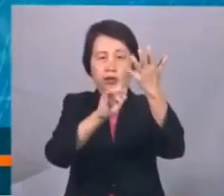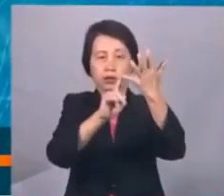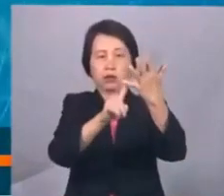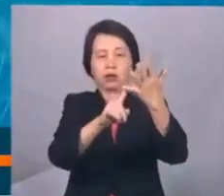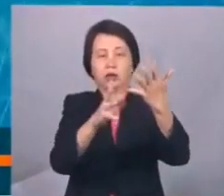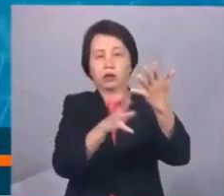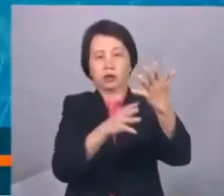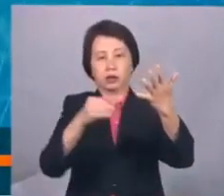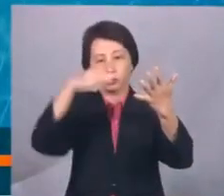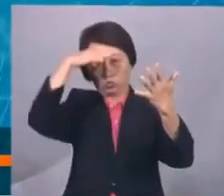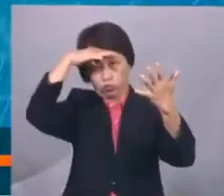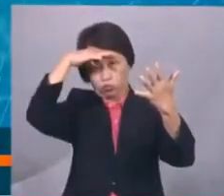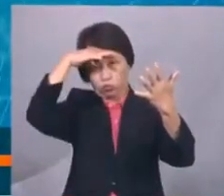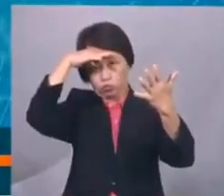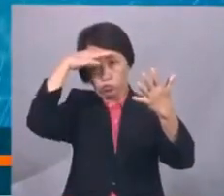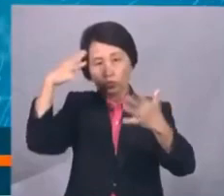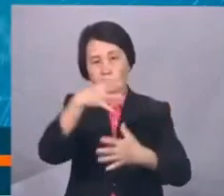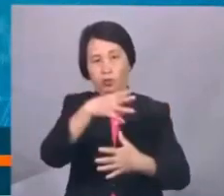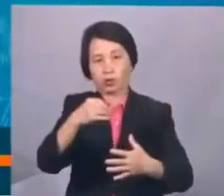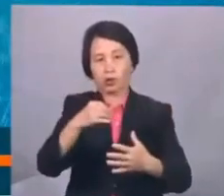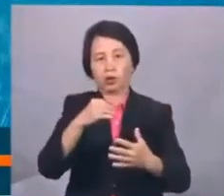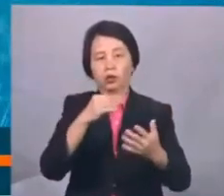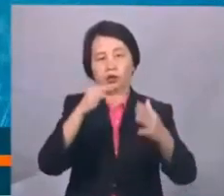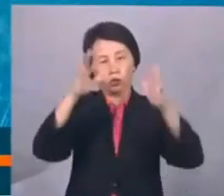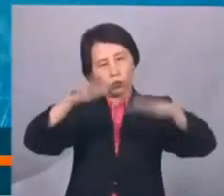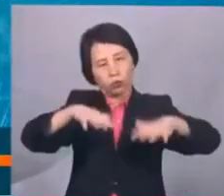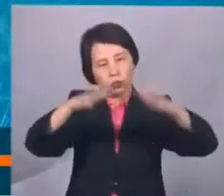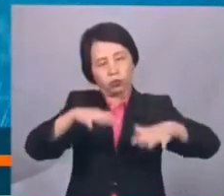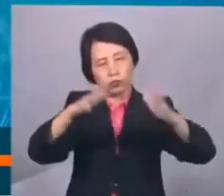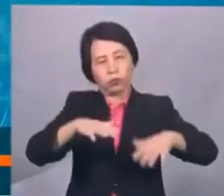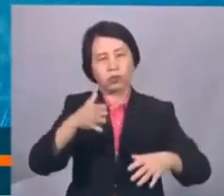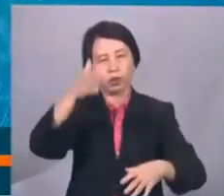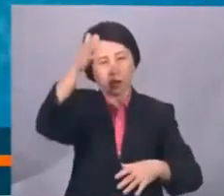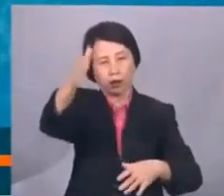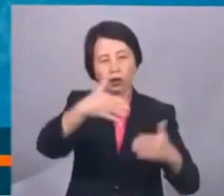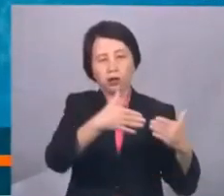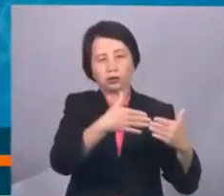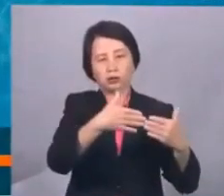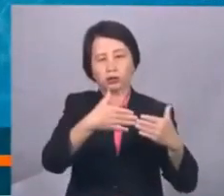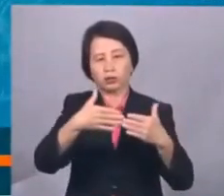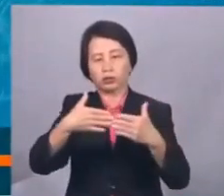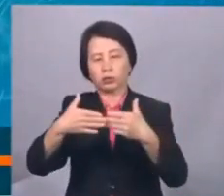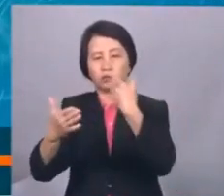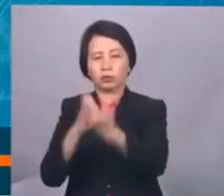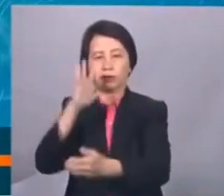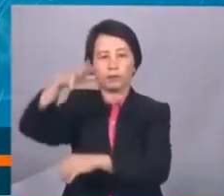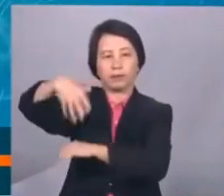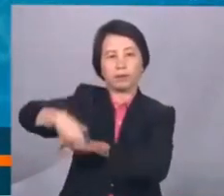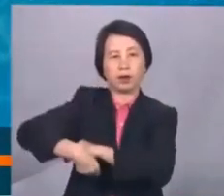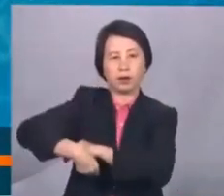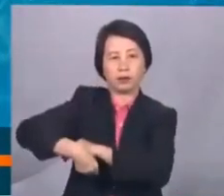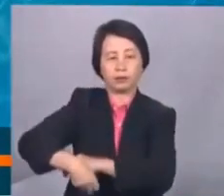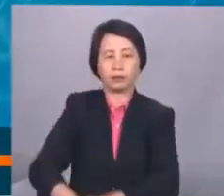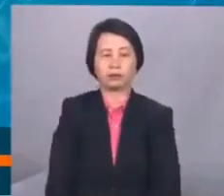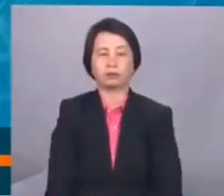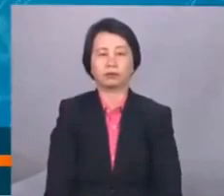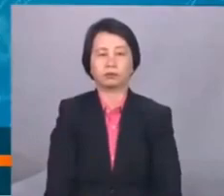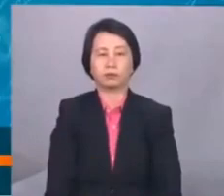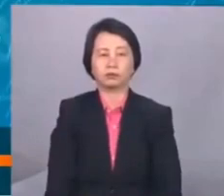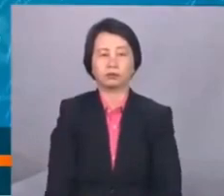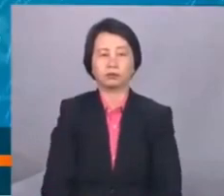dan juga Negeri Dzuhur dan keadaan ini kami Contohkan akan berterusan sehingga keliwat malam nanti